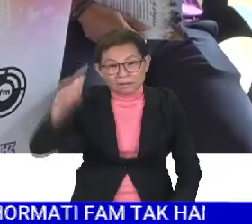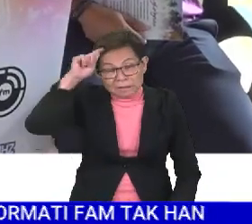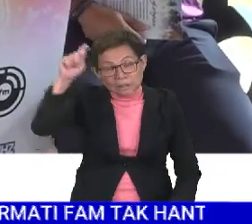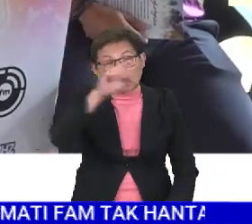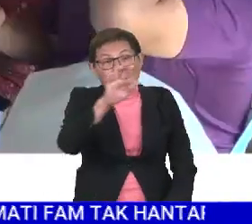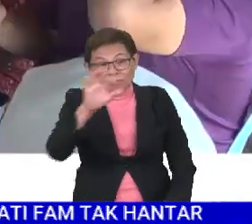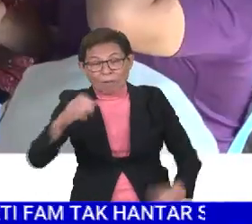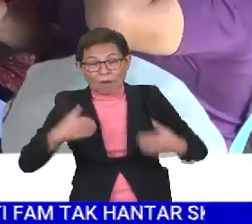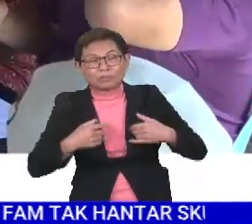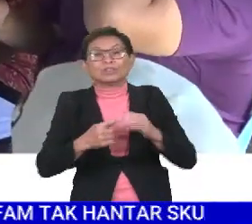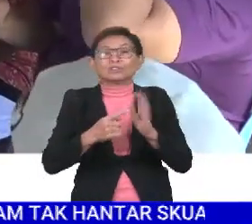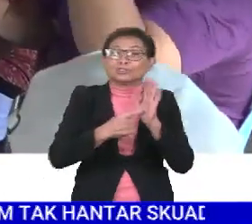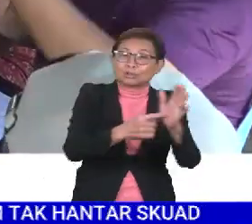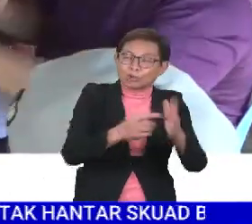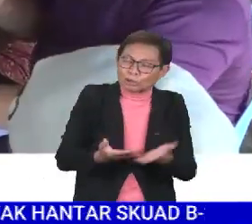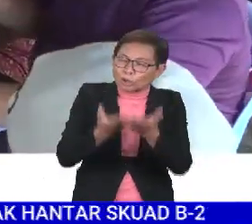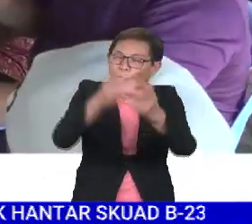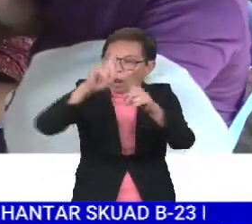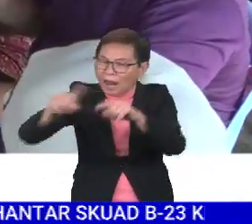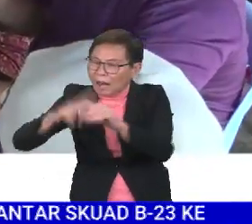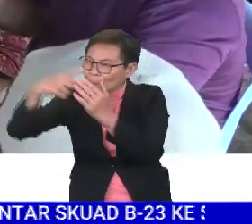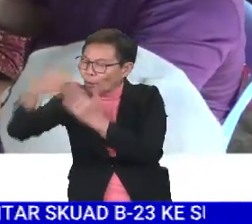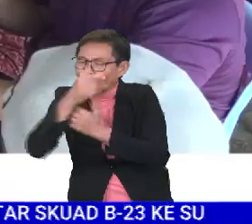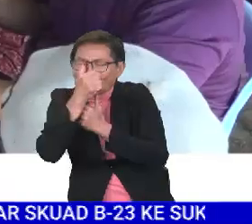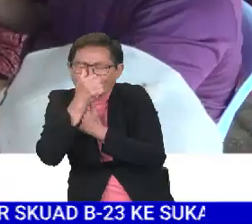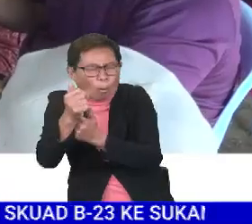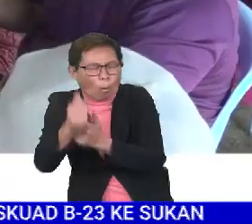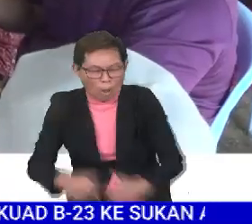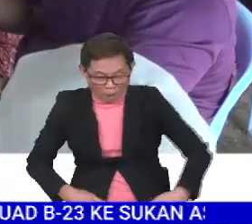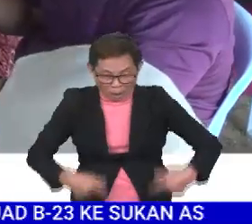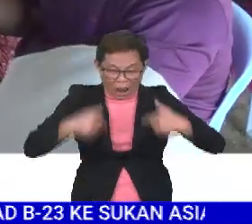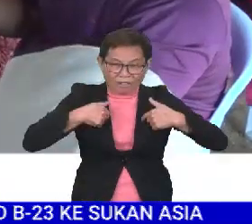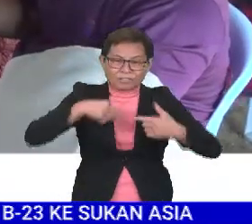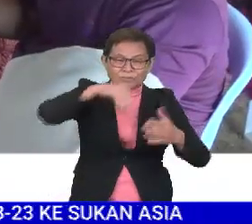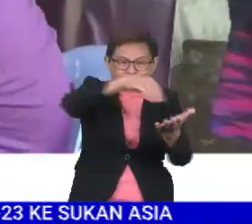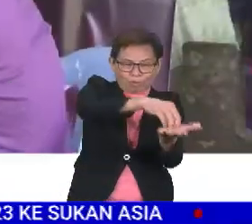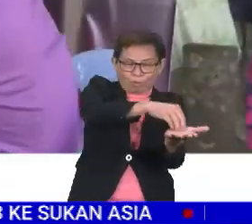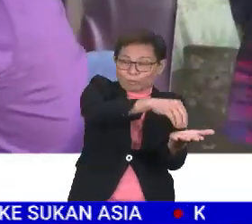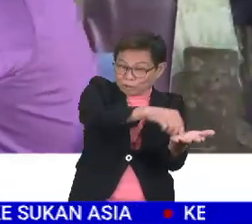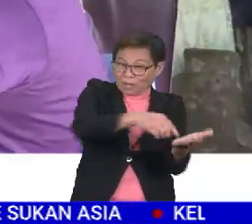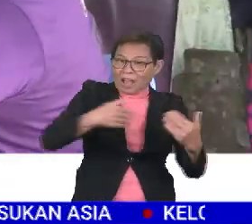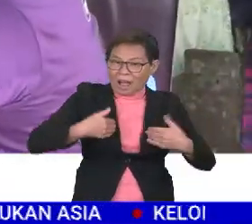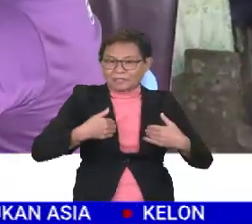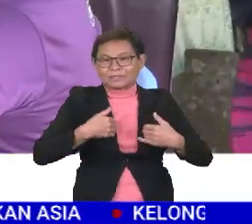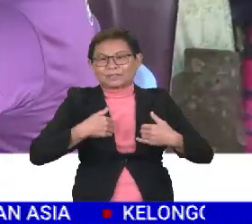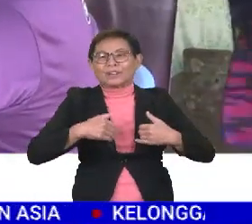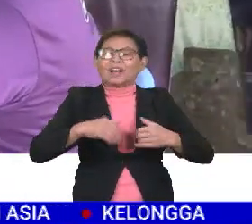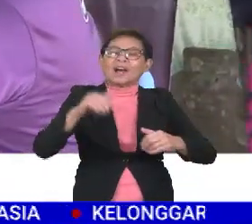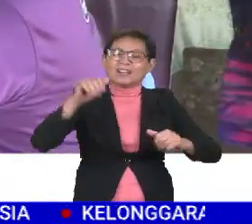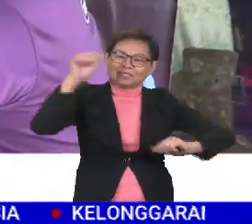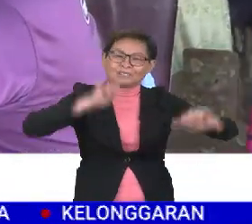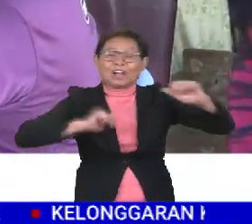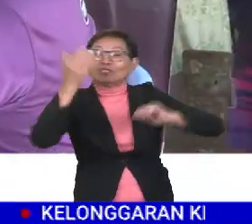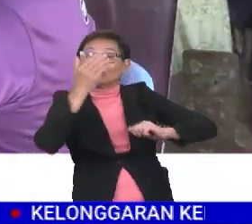Terengganu FM turut bersiaran menawarkan pelbagai pengisian menarik secara langsung di lokasi, antaranya sketsa kedai kopi.